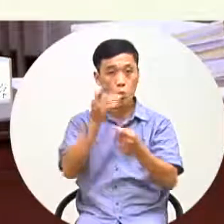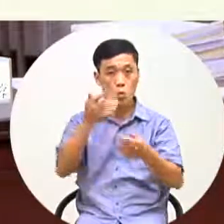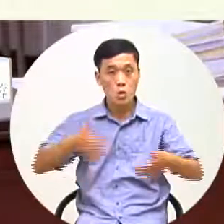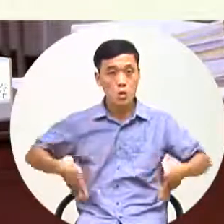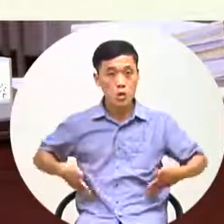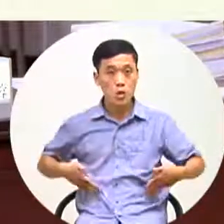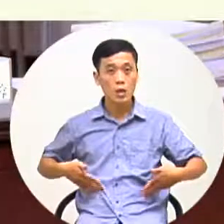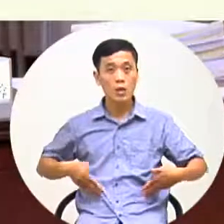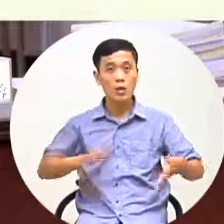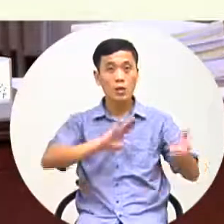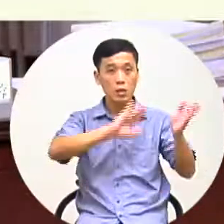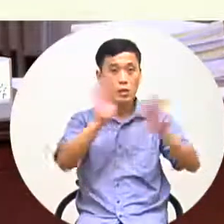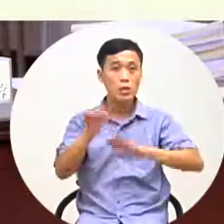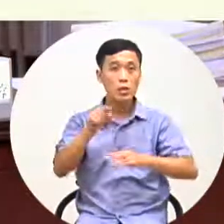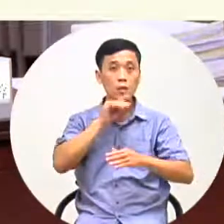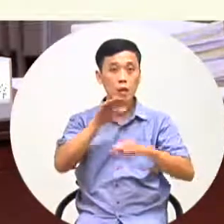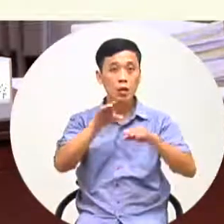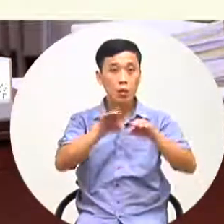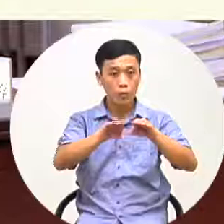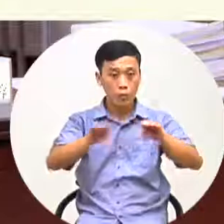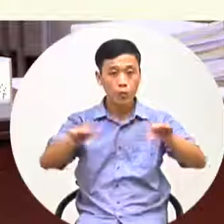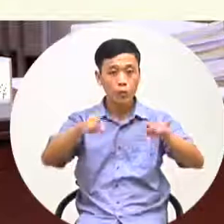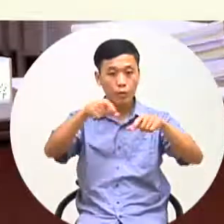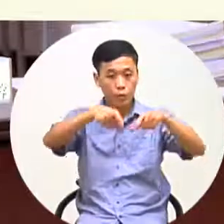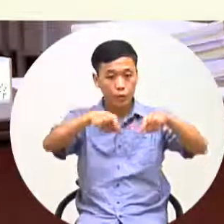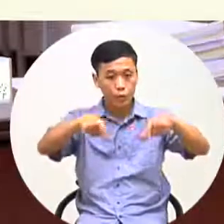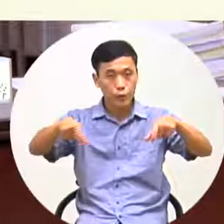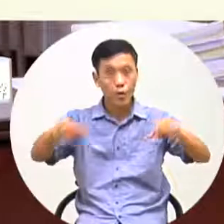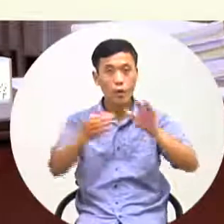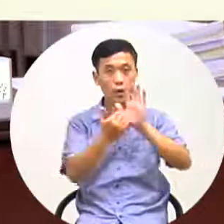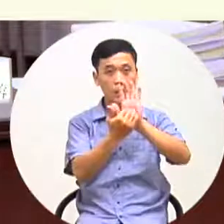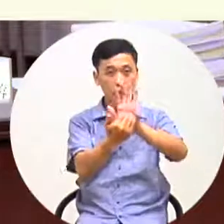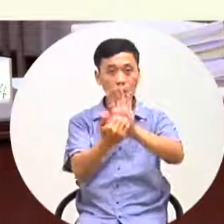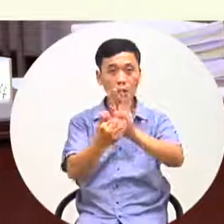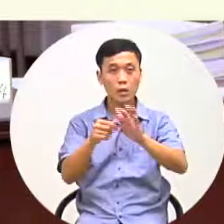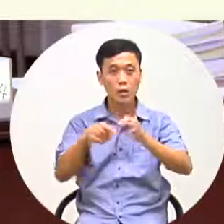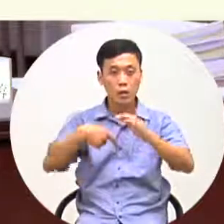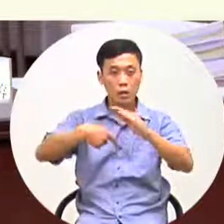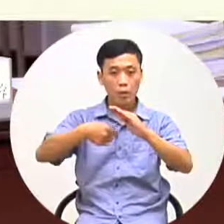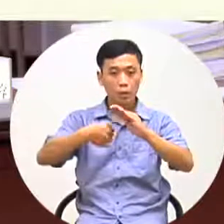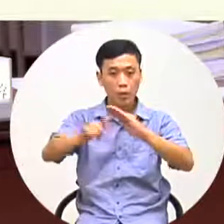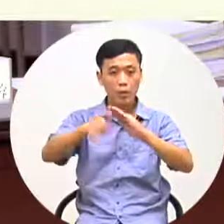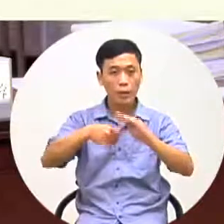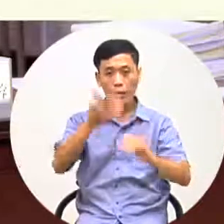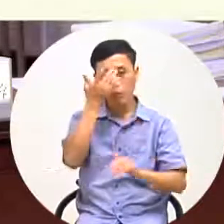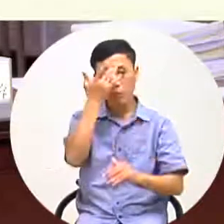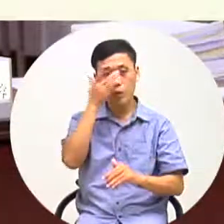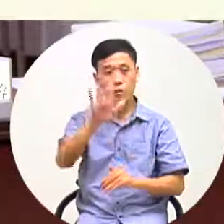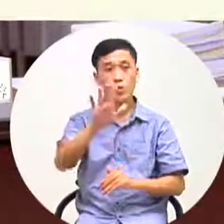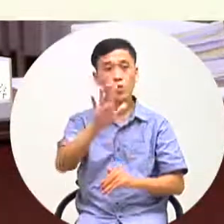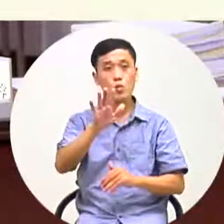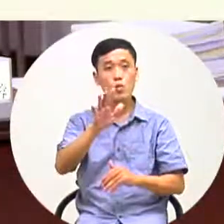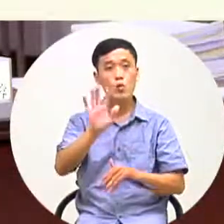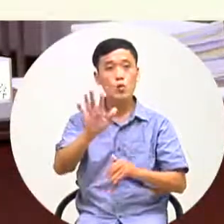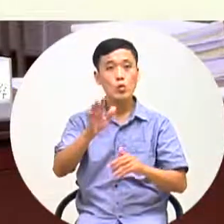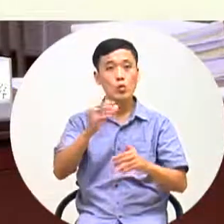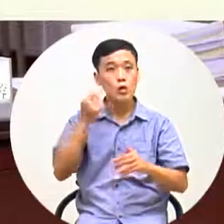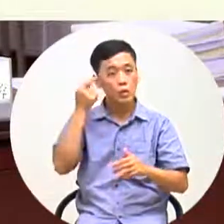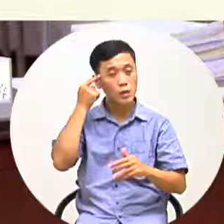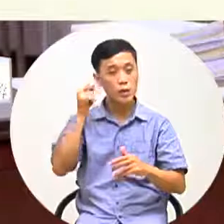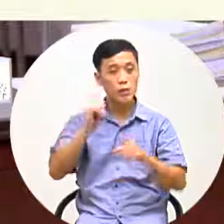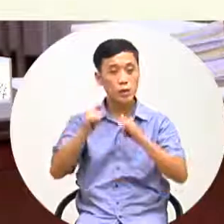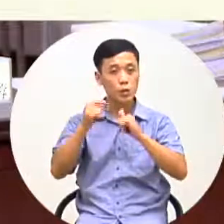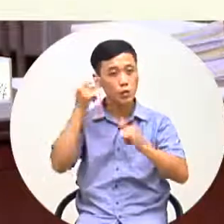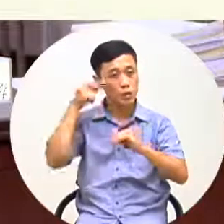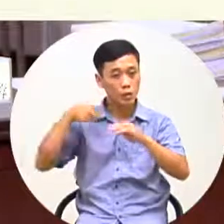囥我都把电掉了，出入也是真正无方便的。啊，讲到这个变得厝边头尾啊，为着要通用的问题，对不对？哦，底下发生足大的